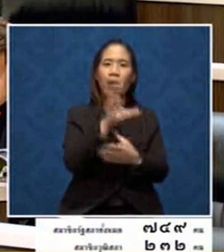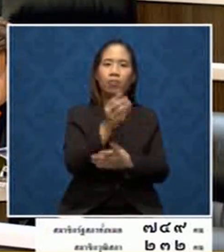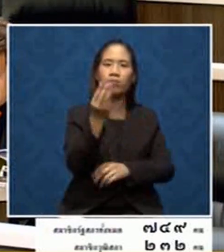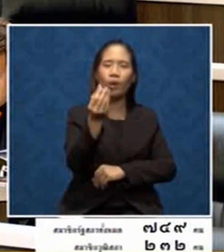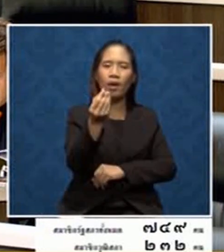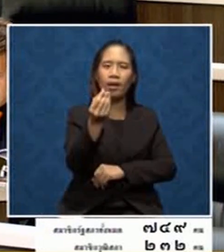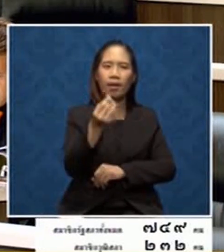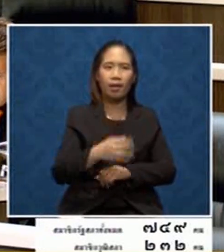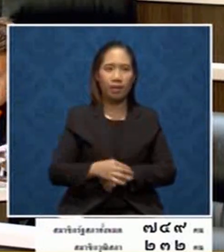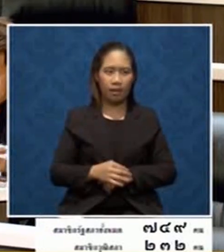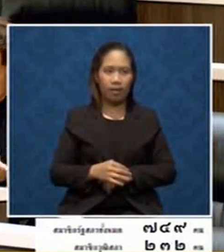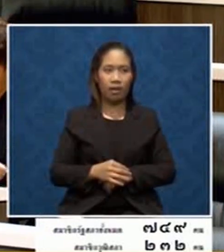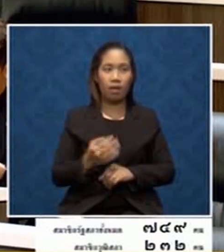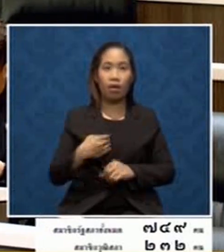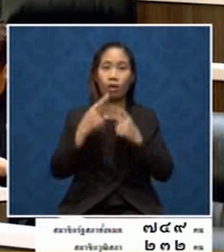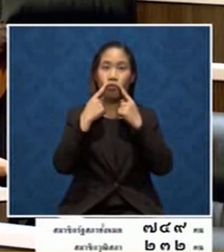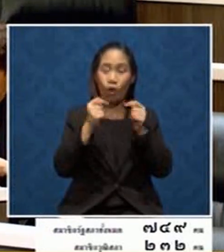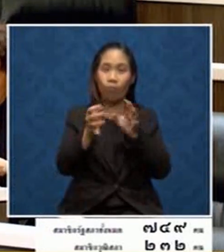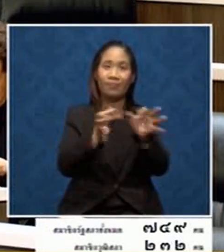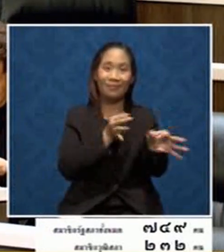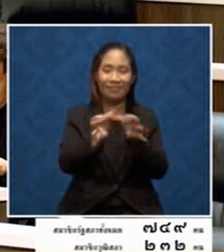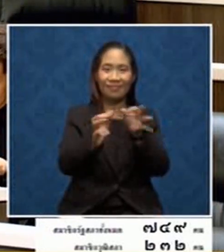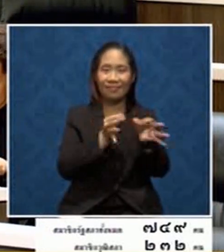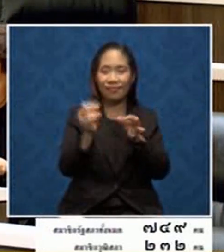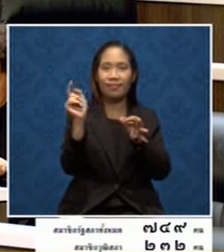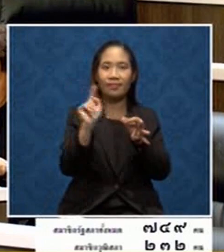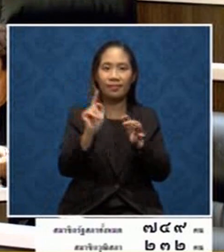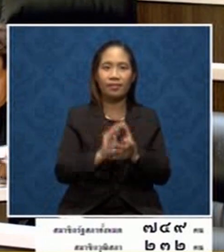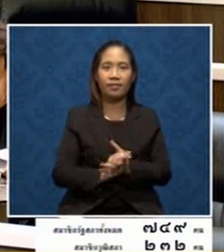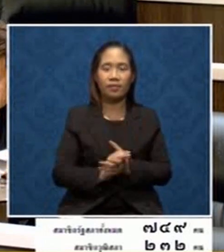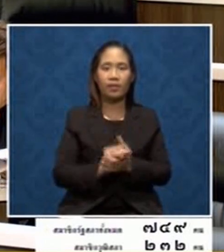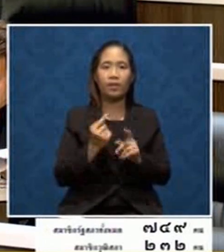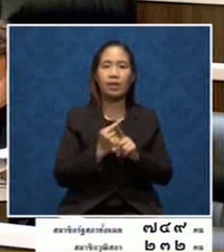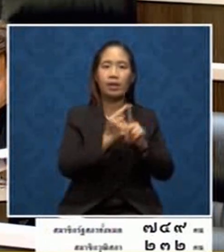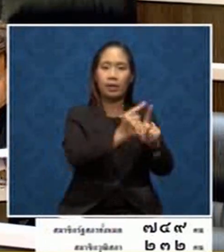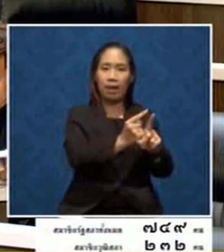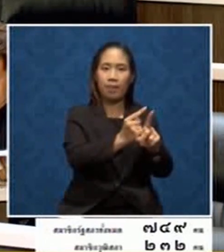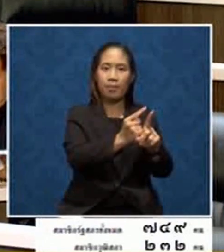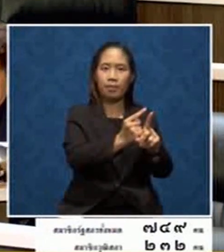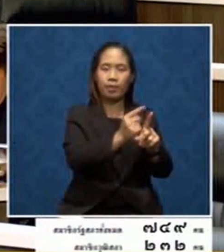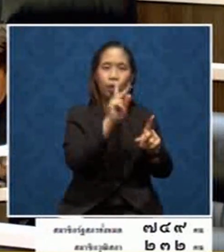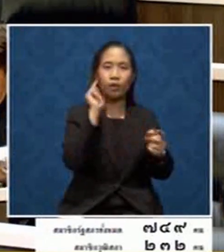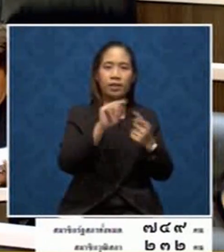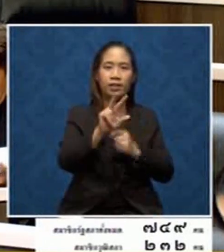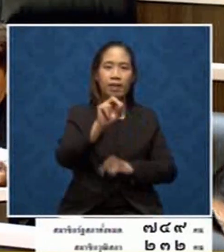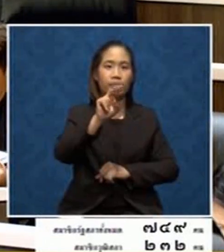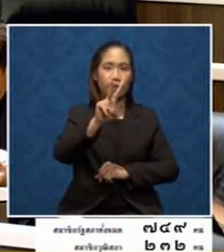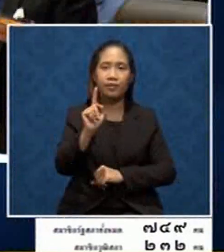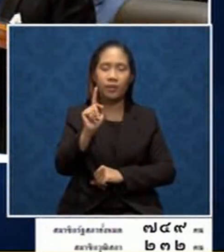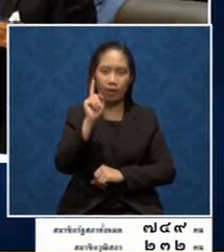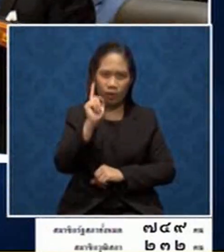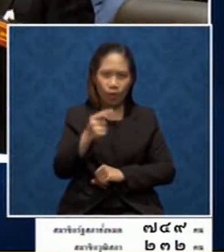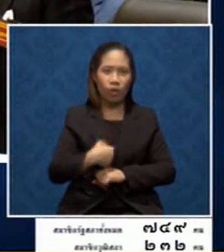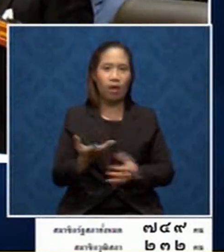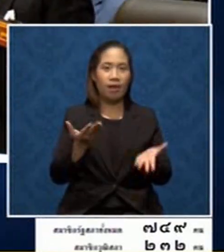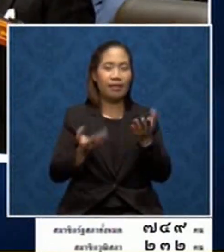นการเสนอชื่อนายกรัฐมนตรีซ้ำที่ประชุมวิป3ฝ่ายก็เห็นว่าก็จะให้นายรังสิมันอภิปรายในการประชุมวันที่22สิงหาคมนี้